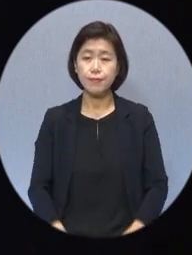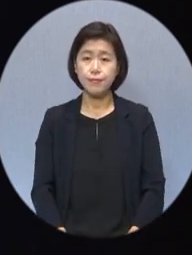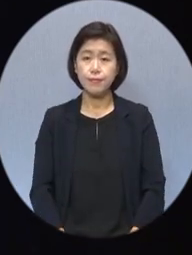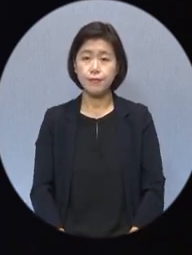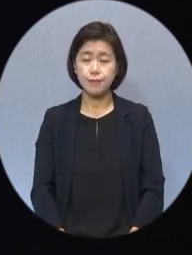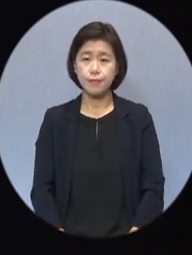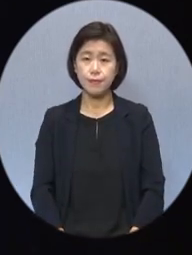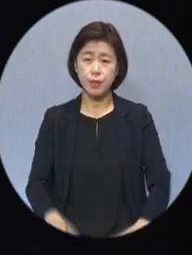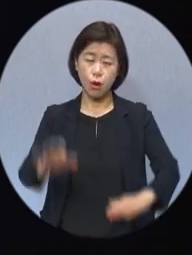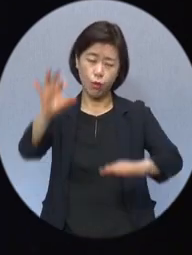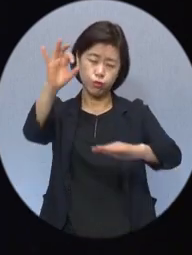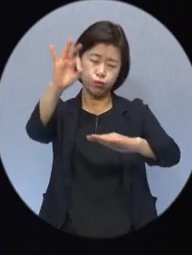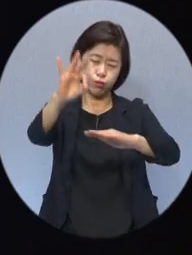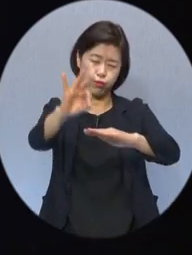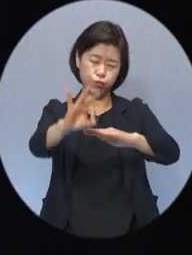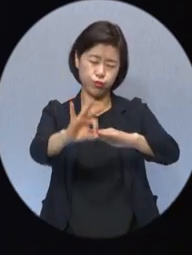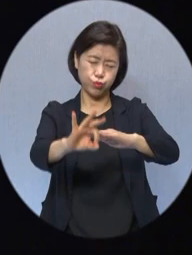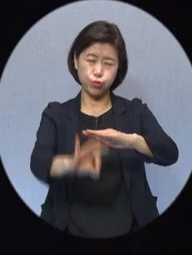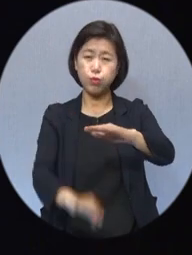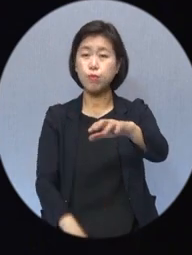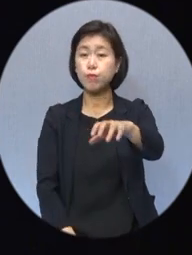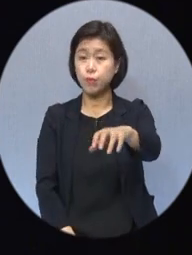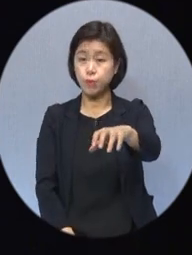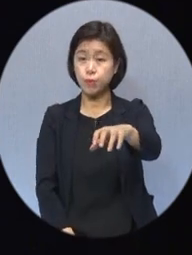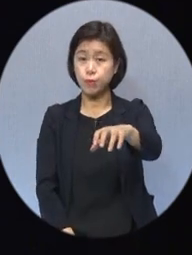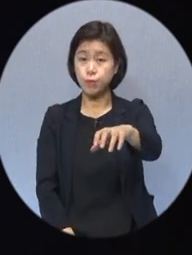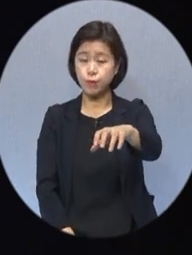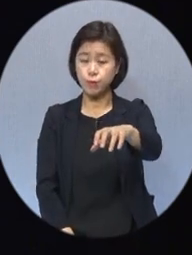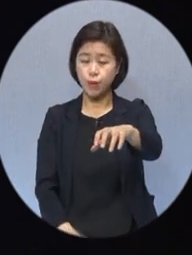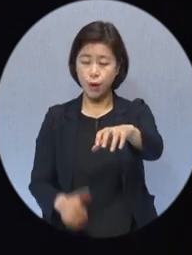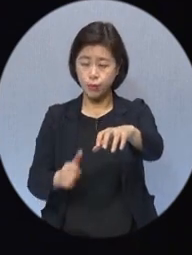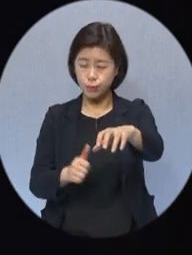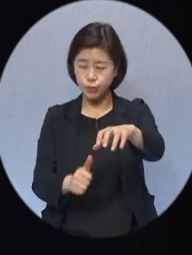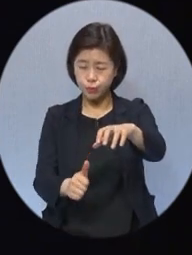저무는 길 너머로 사라져가는 어머니.